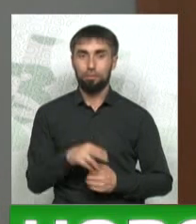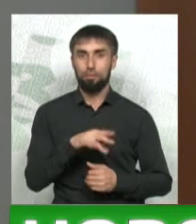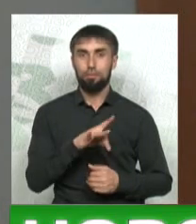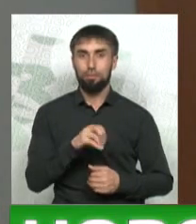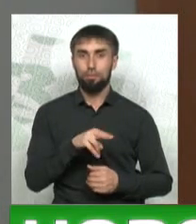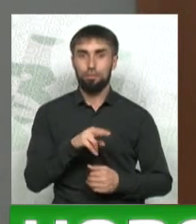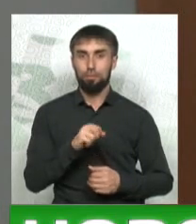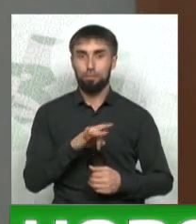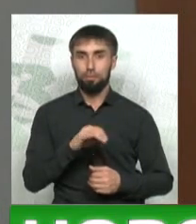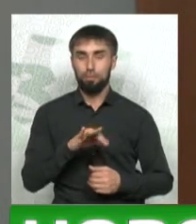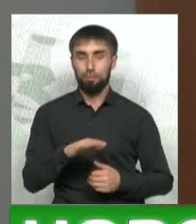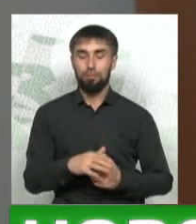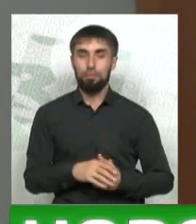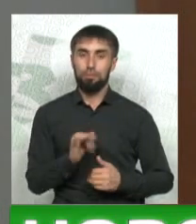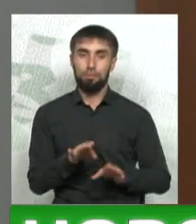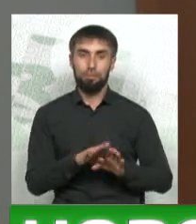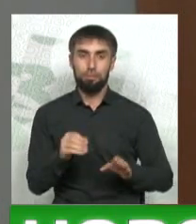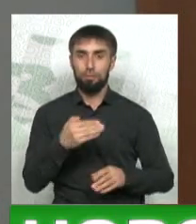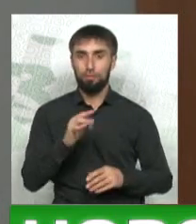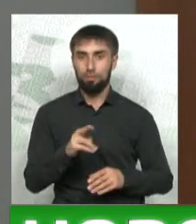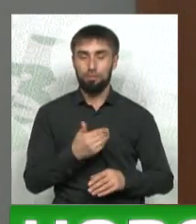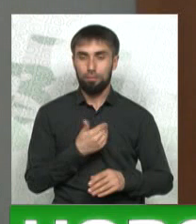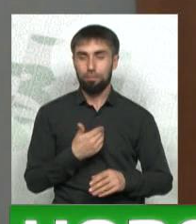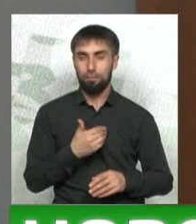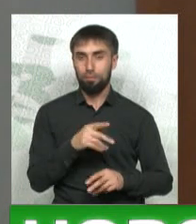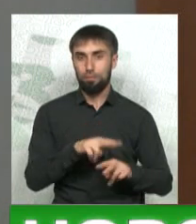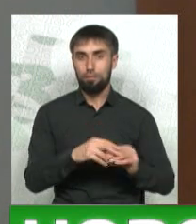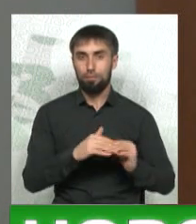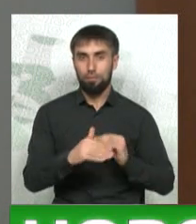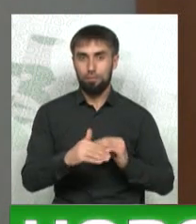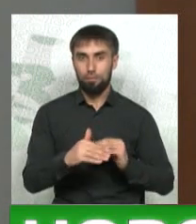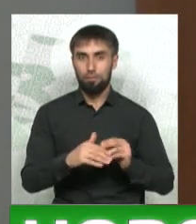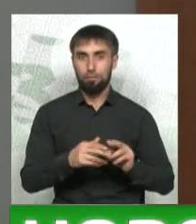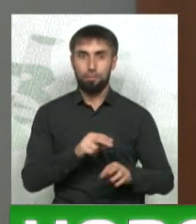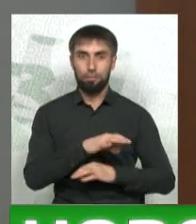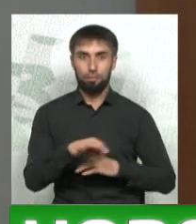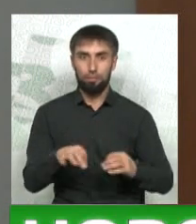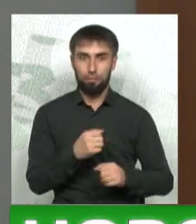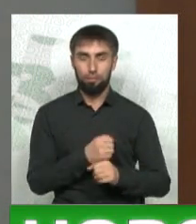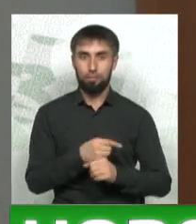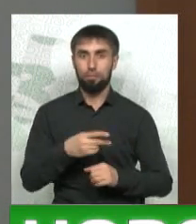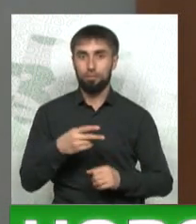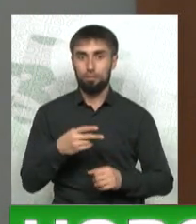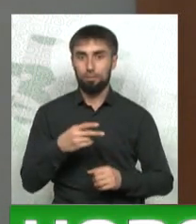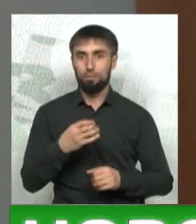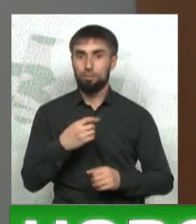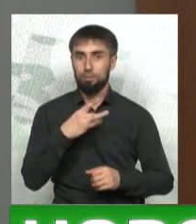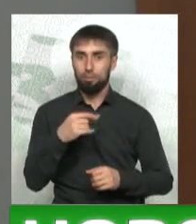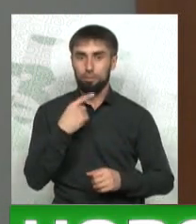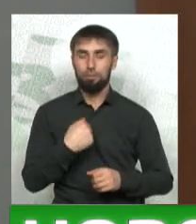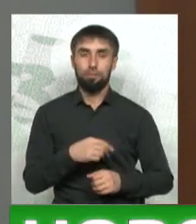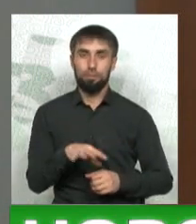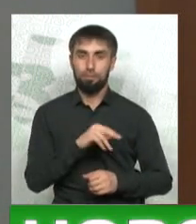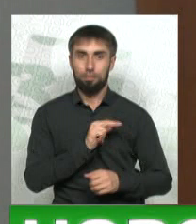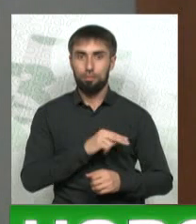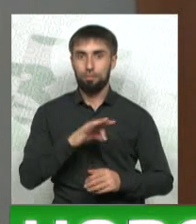препараты. И тоже ФОК там хотим тоже на этой площадке запроектировать. Но я еще раз говорю, мы работаем